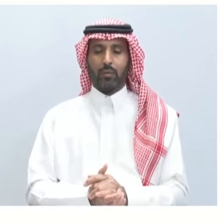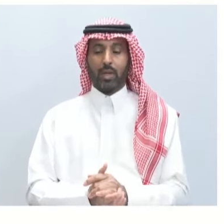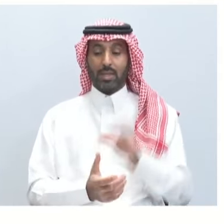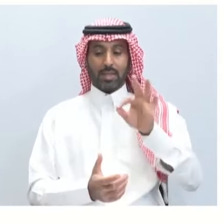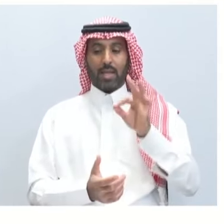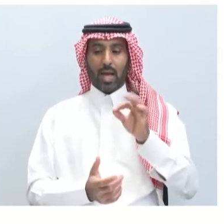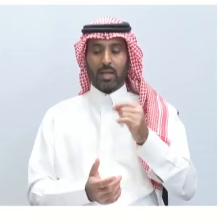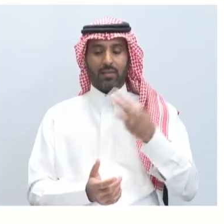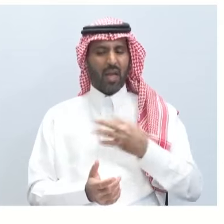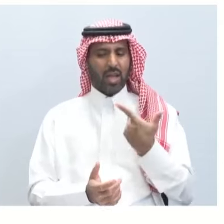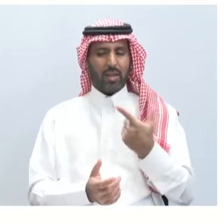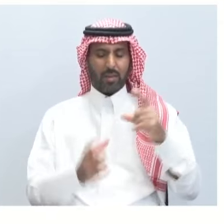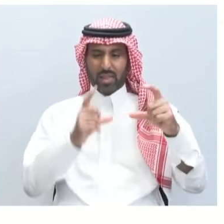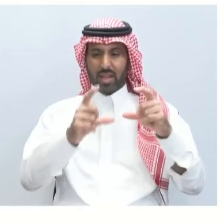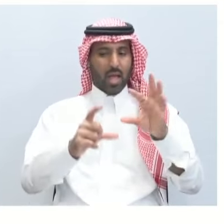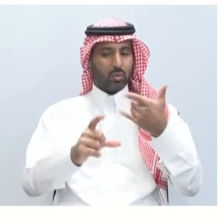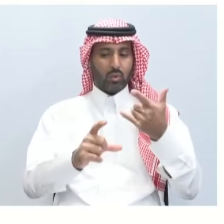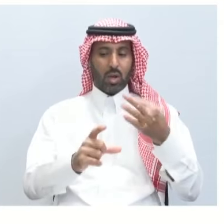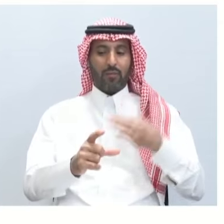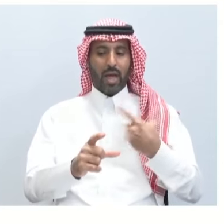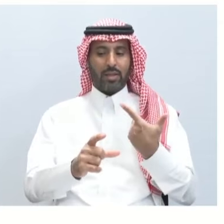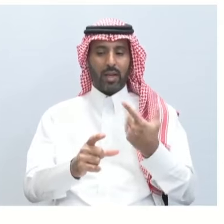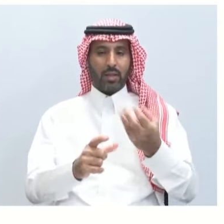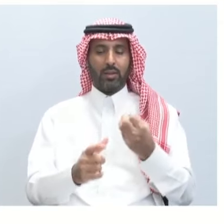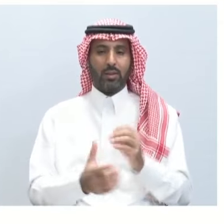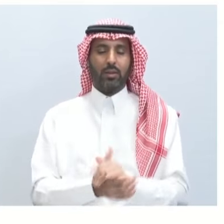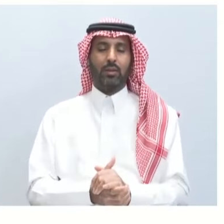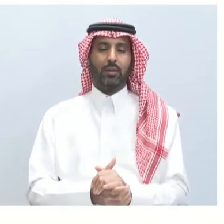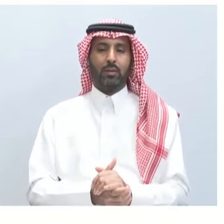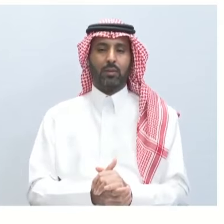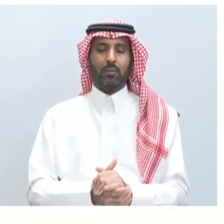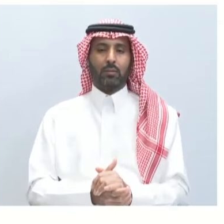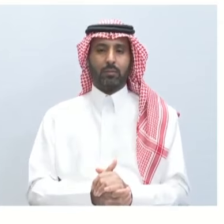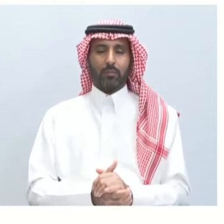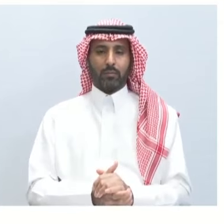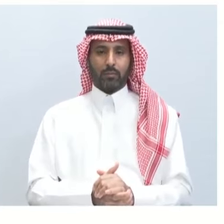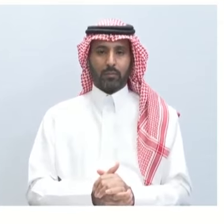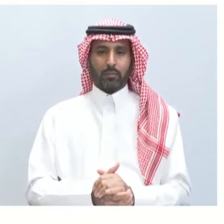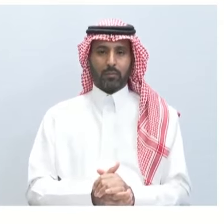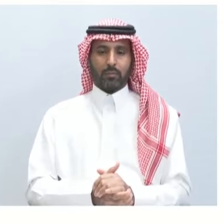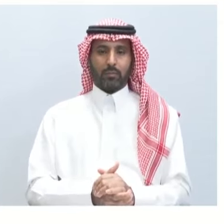يستخرج فائده من هذه الايه فائده من هذه